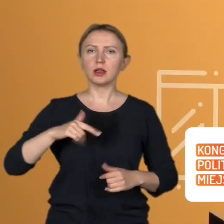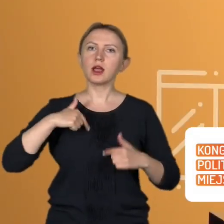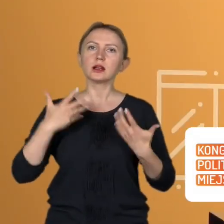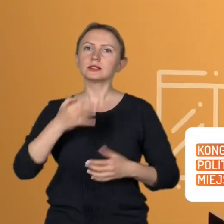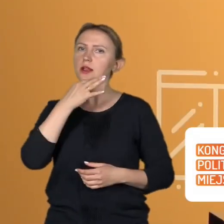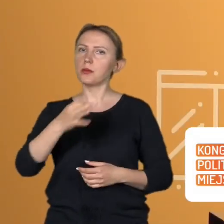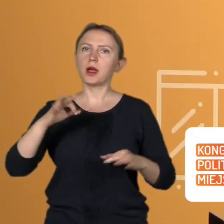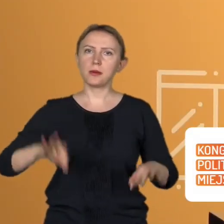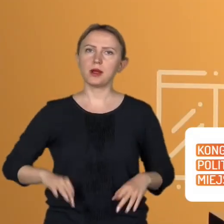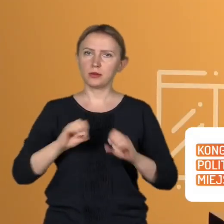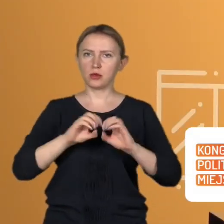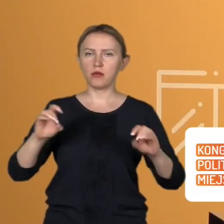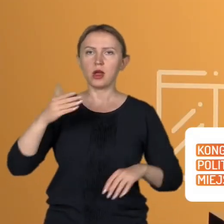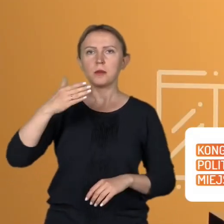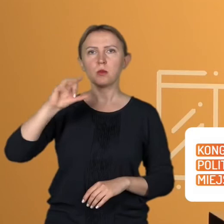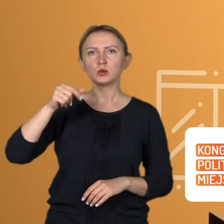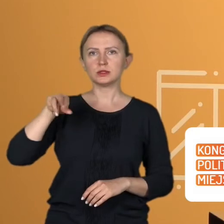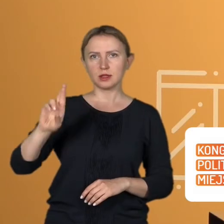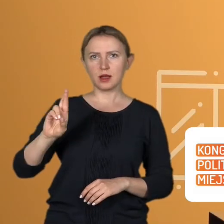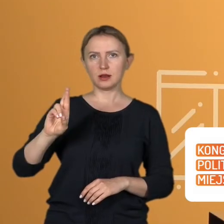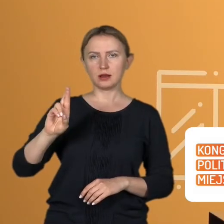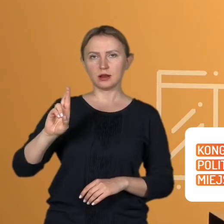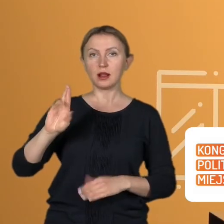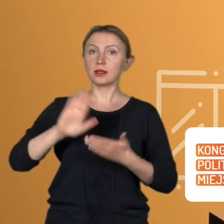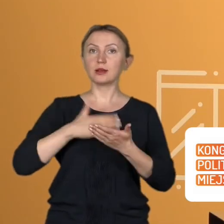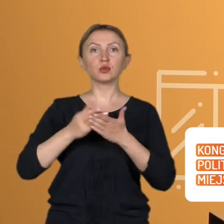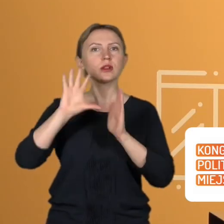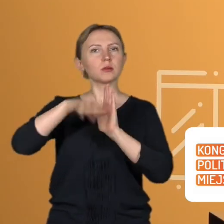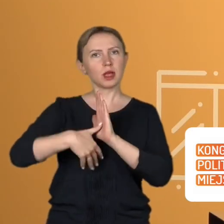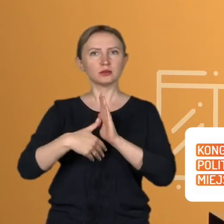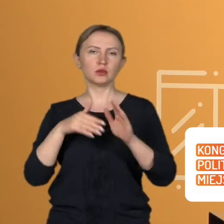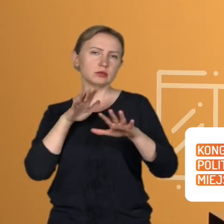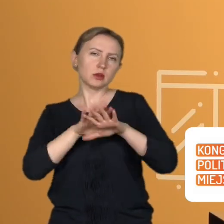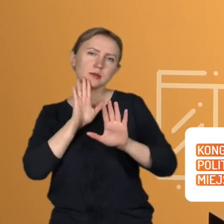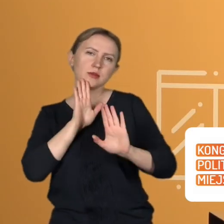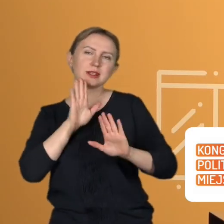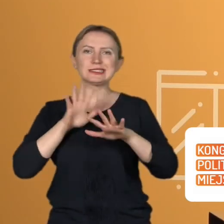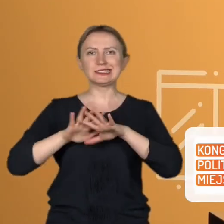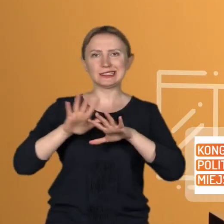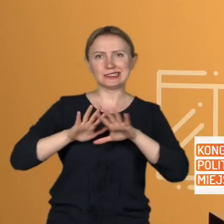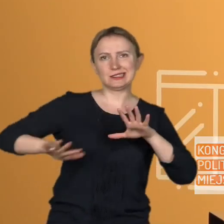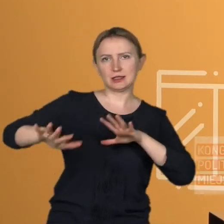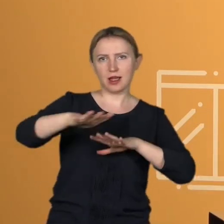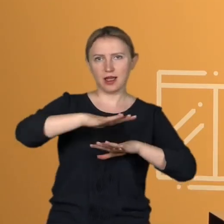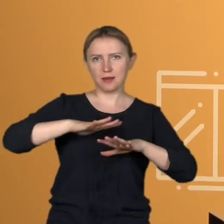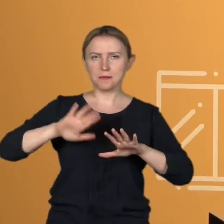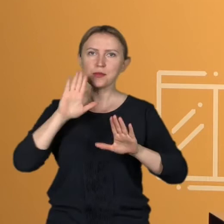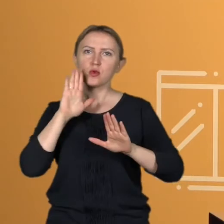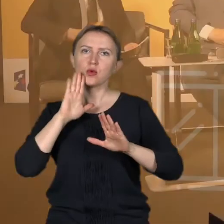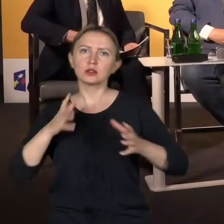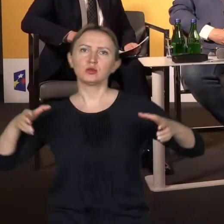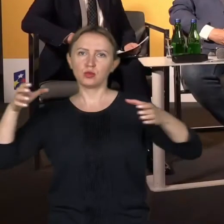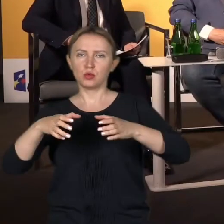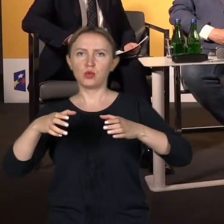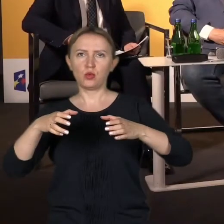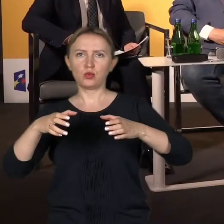Chciałem zapytać pana profesora Mustera o to, czy jeżeli miasto potraktujemy jako pewnego rodzaju system, jako pewnego rodzaju